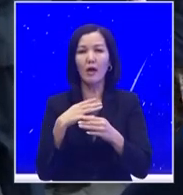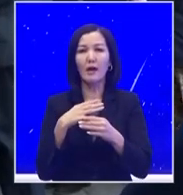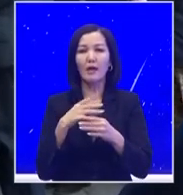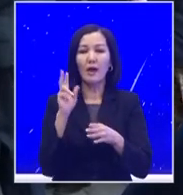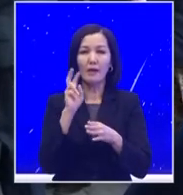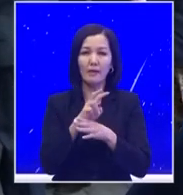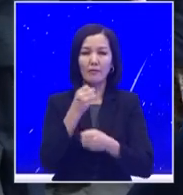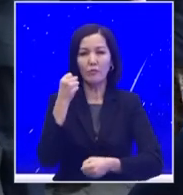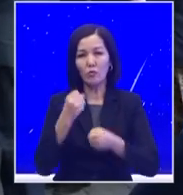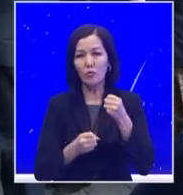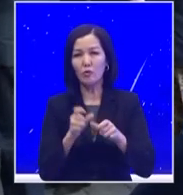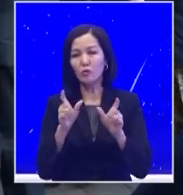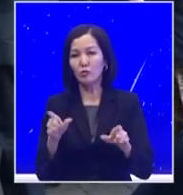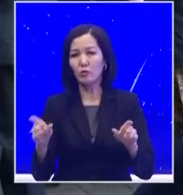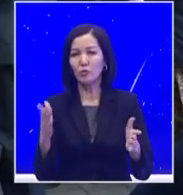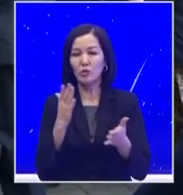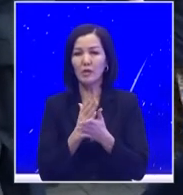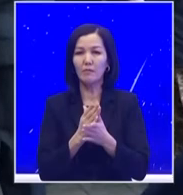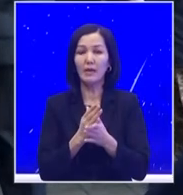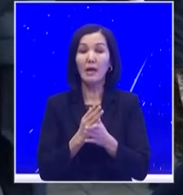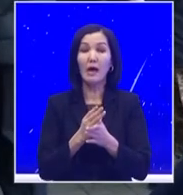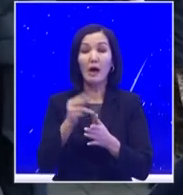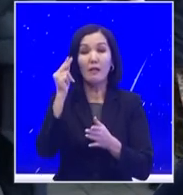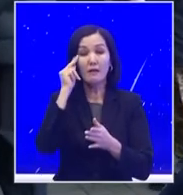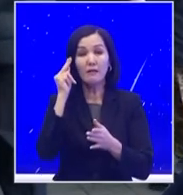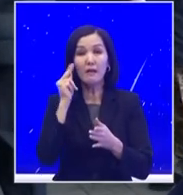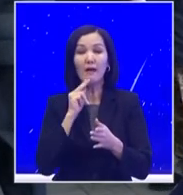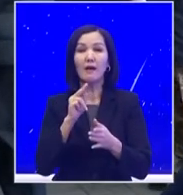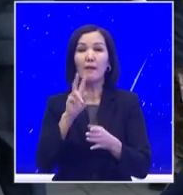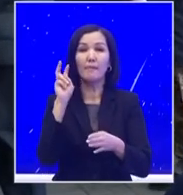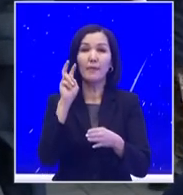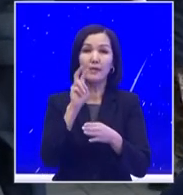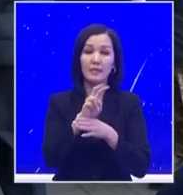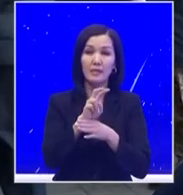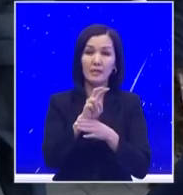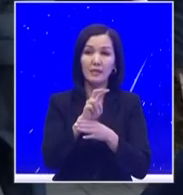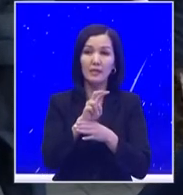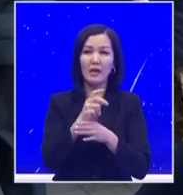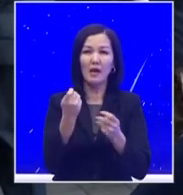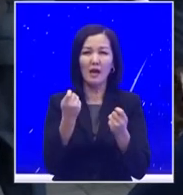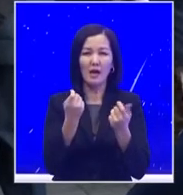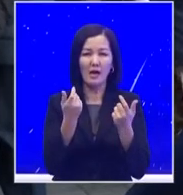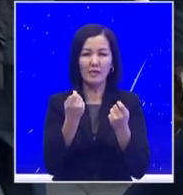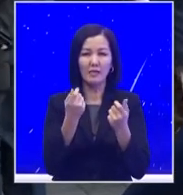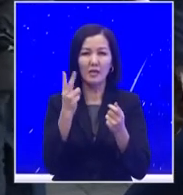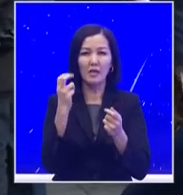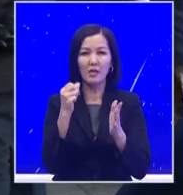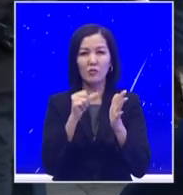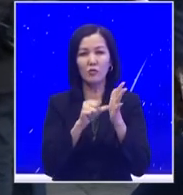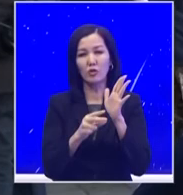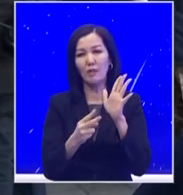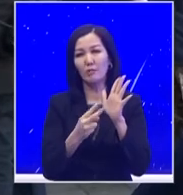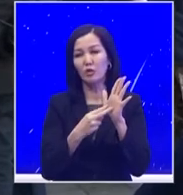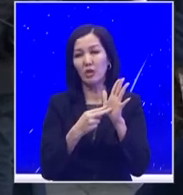көлік жүргізушілері бар. Ал енді Қытайға шығатыны ол азырақ болып тұр. Күніне 267 адам